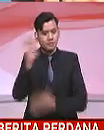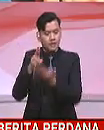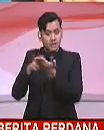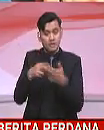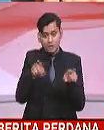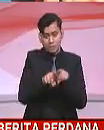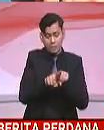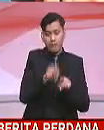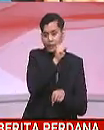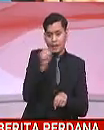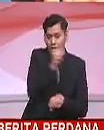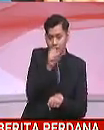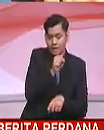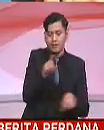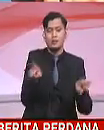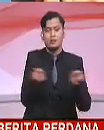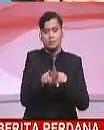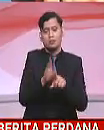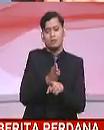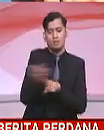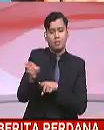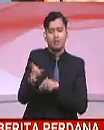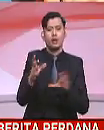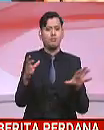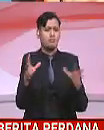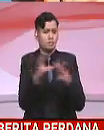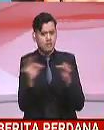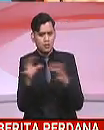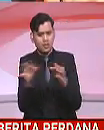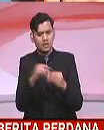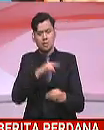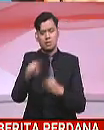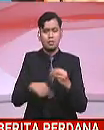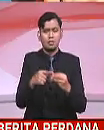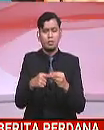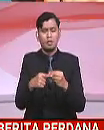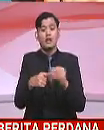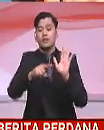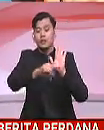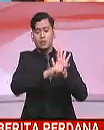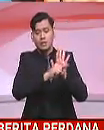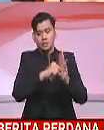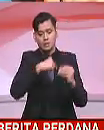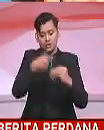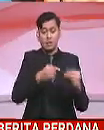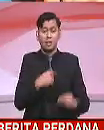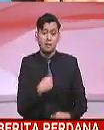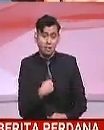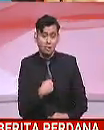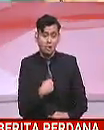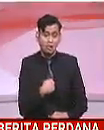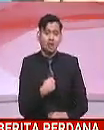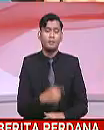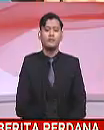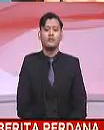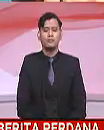rezeki sama dengan dalam bidang ini berbual tentang benda yang negatif. Sedangkan kita ni share periuk nasi